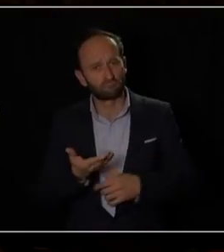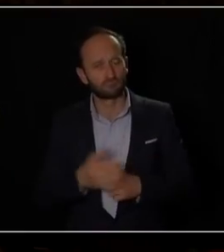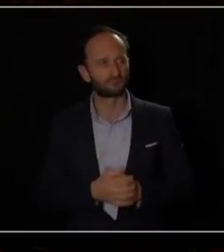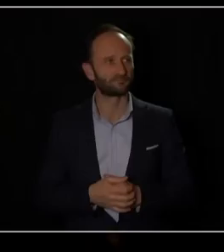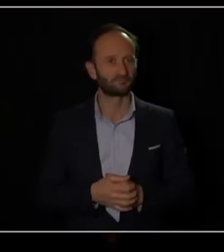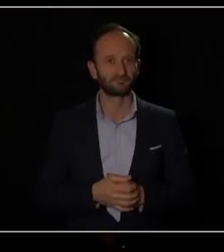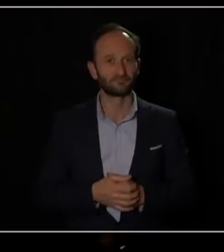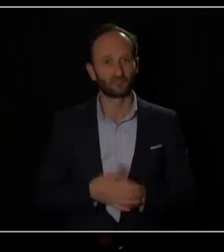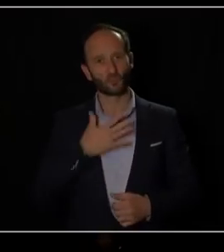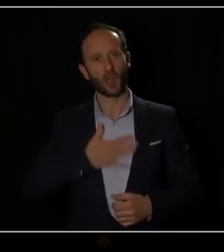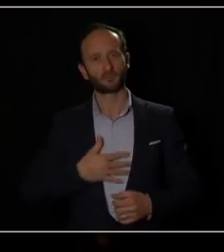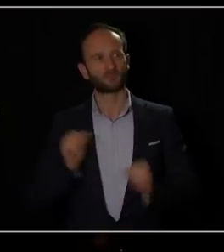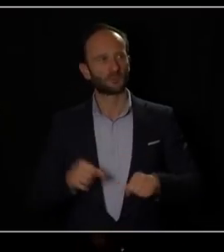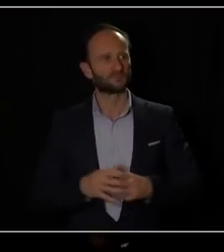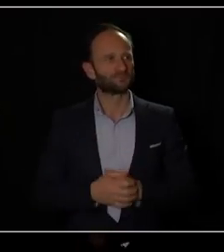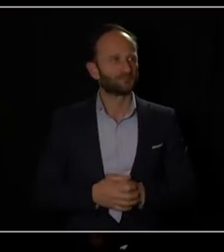Ça va me faire du bien, en plus.